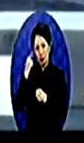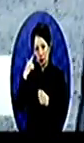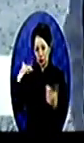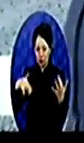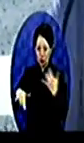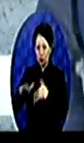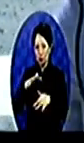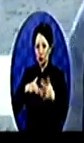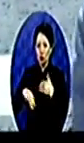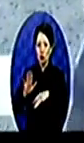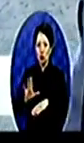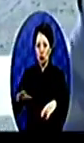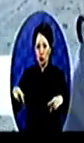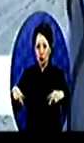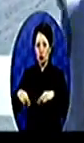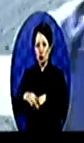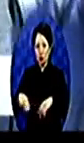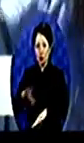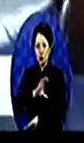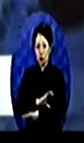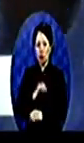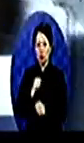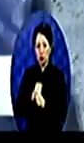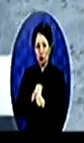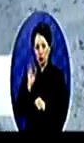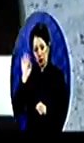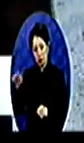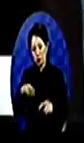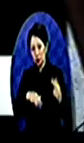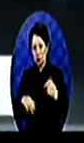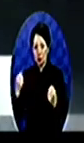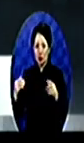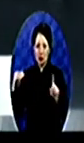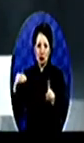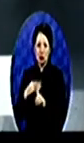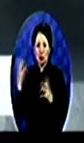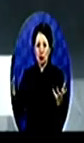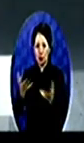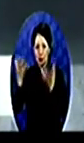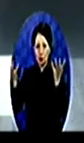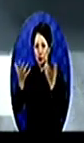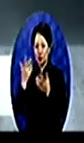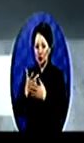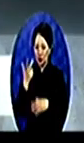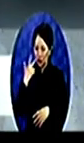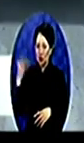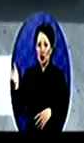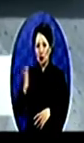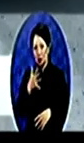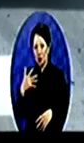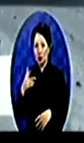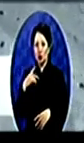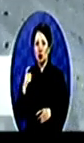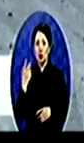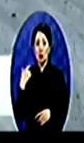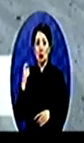хүүхэд иргэд энэ замаар алхаж хичээл ажилдаа явдаг. Хажуугаар өнгөрөх машинууд замын тоосыг хөдөлгөж үргэлж ийм байдлаар тоос